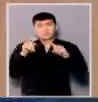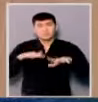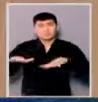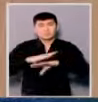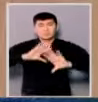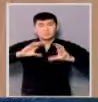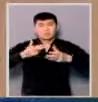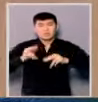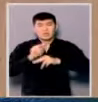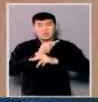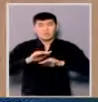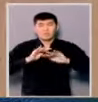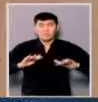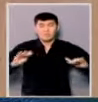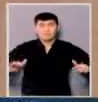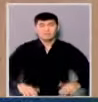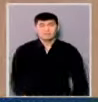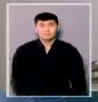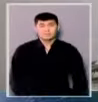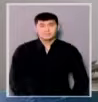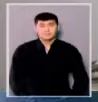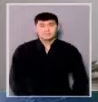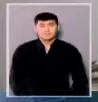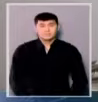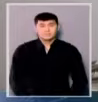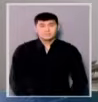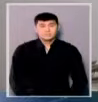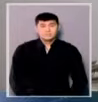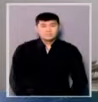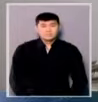мира. Воспитал немало учеников.